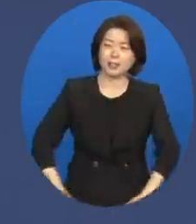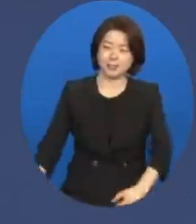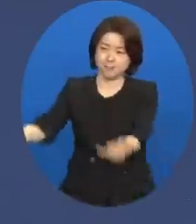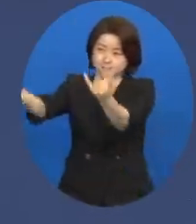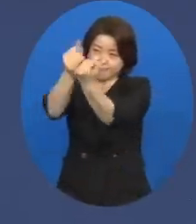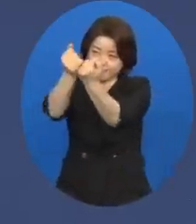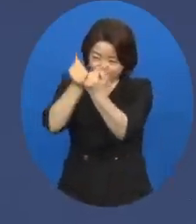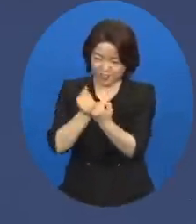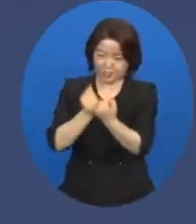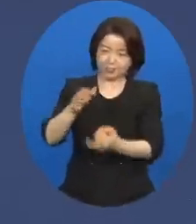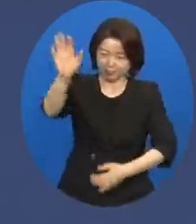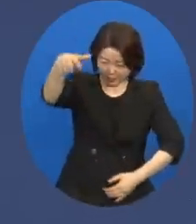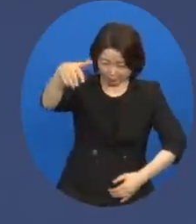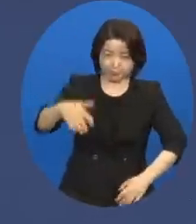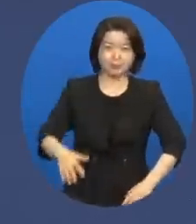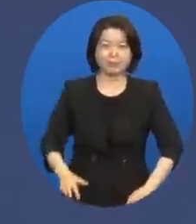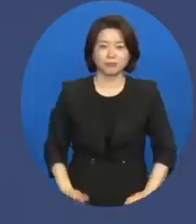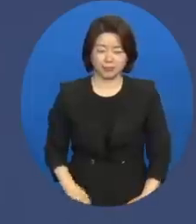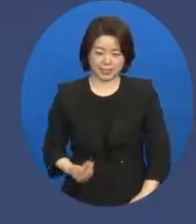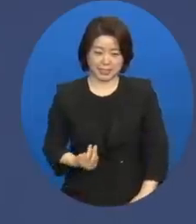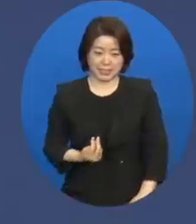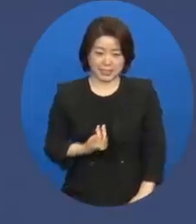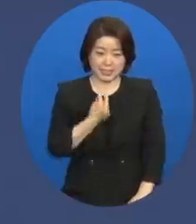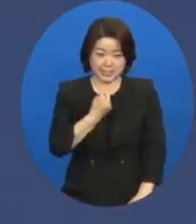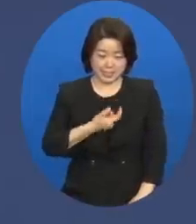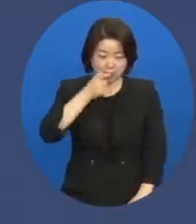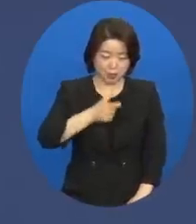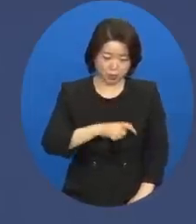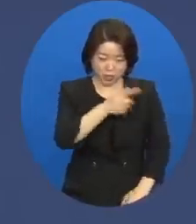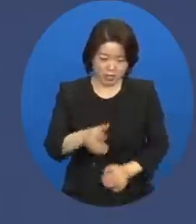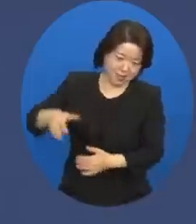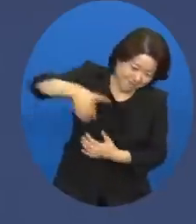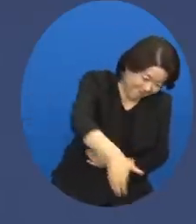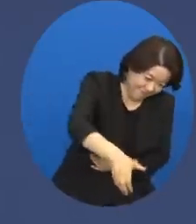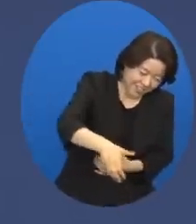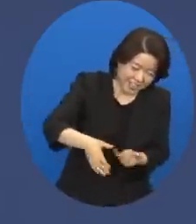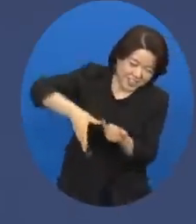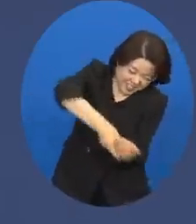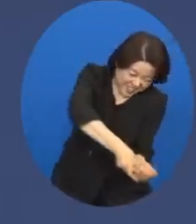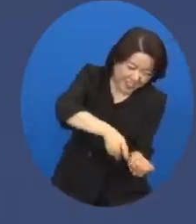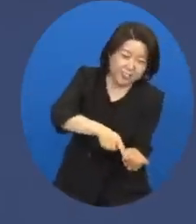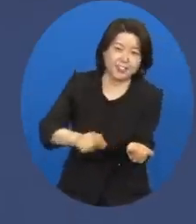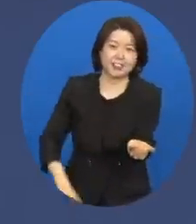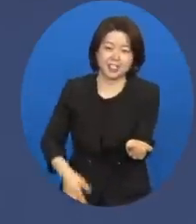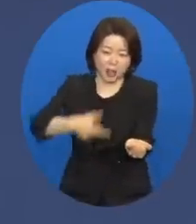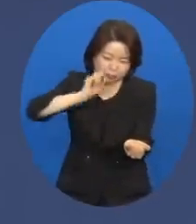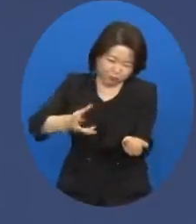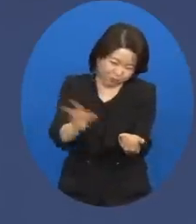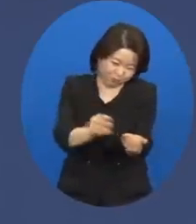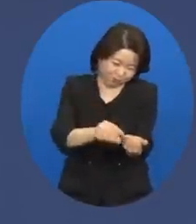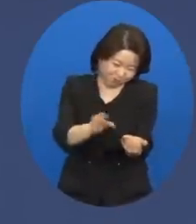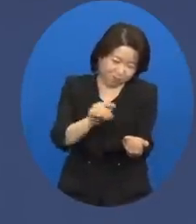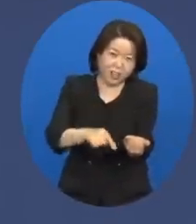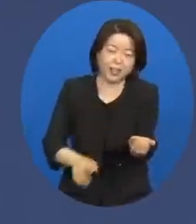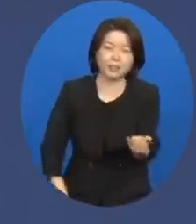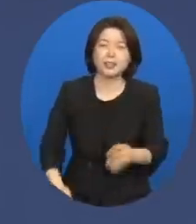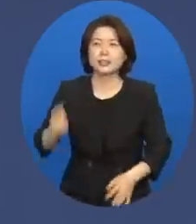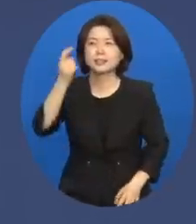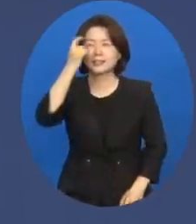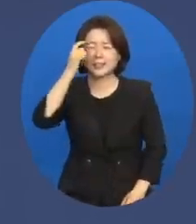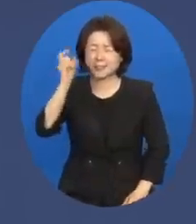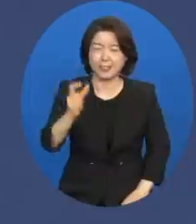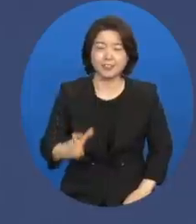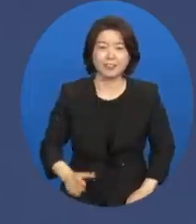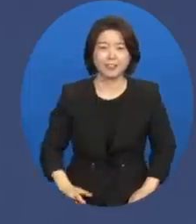잡아가지고 일단 생명수 강에다가 물을 먹이려고 내가 지금 아주 그런 생각을 단단히 하고 있어요.